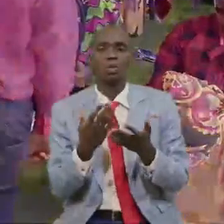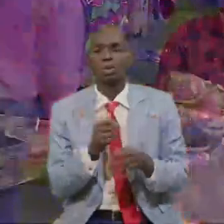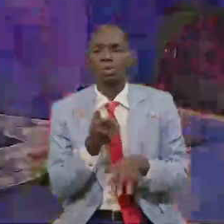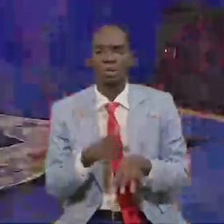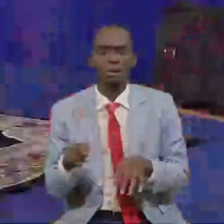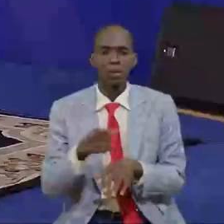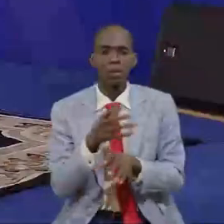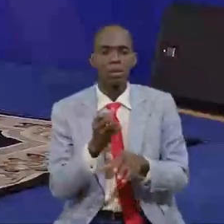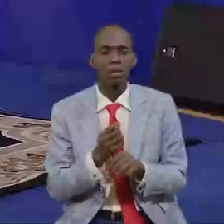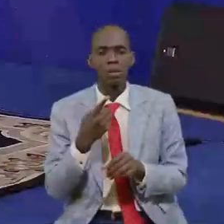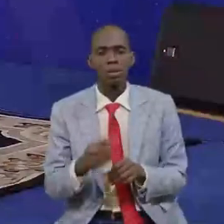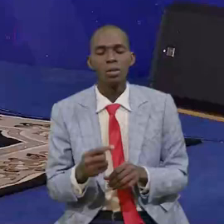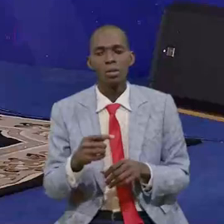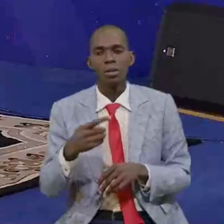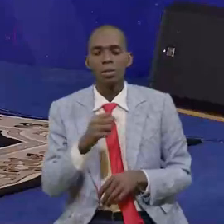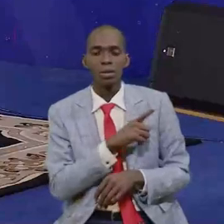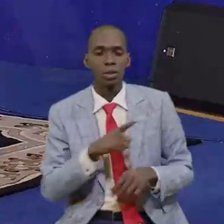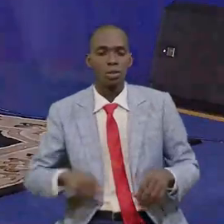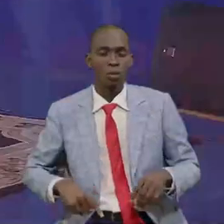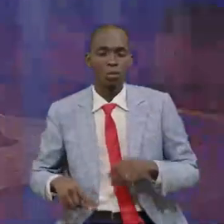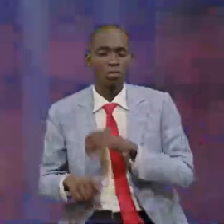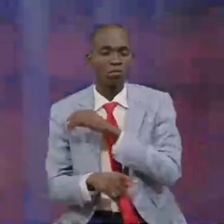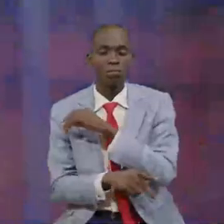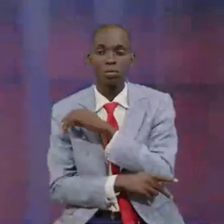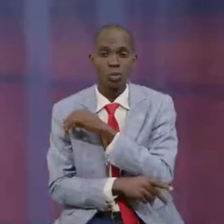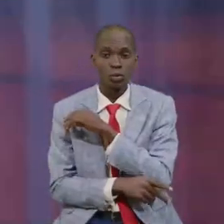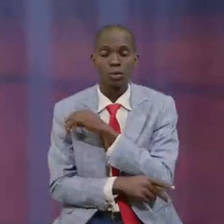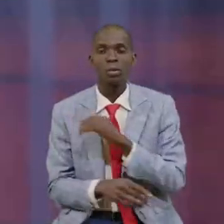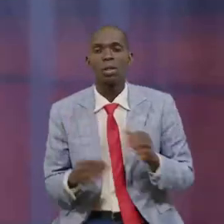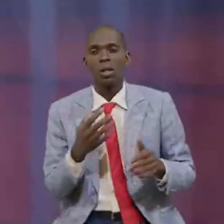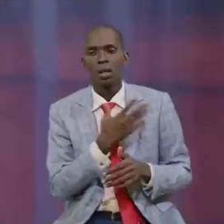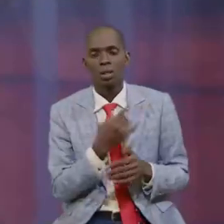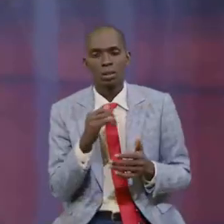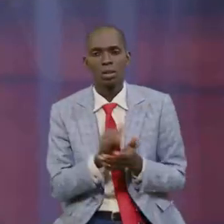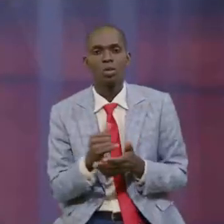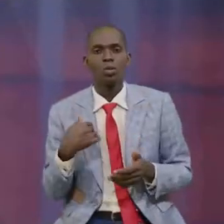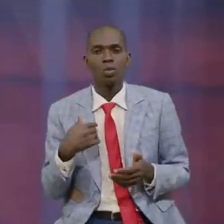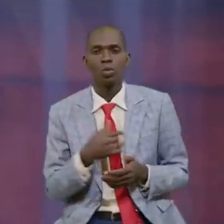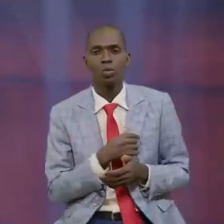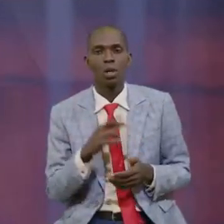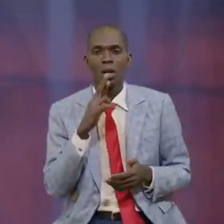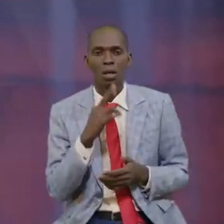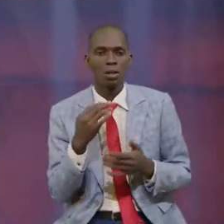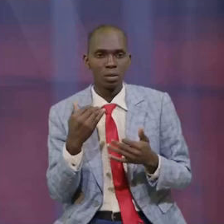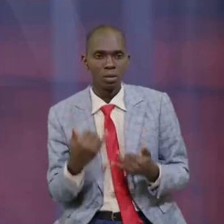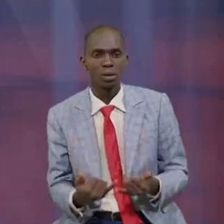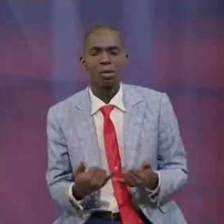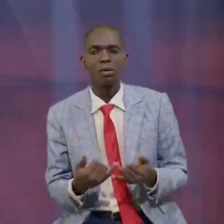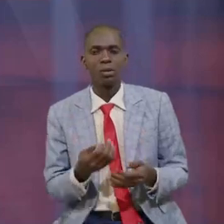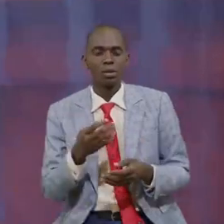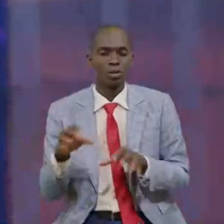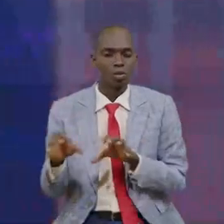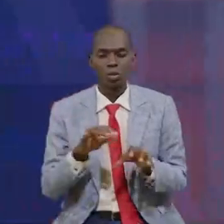sainte scène, ils disent qu'ils sont en train de faire le sacrifice de Jésus une fois